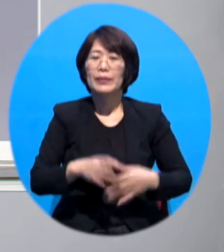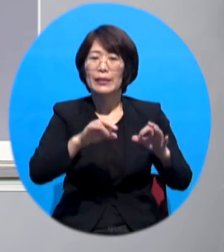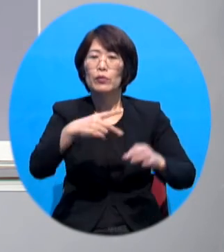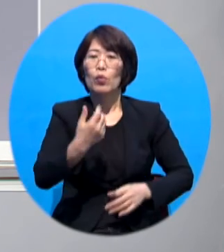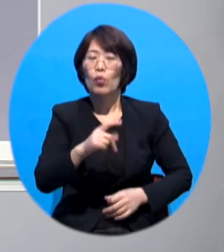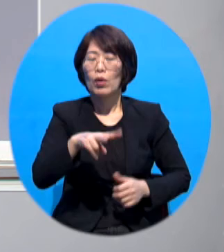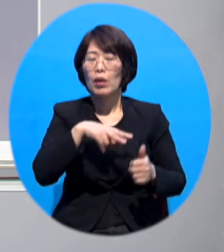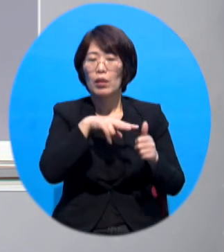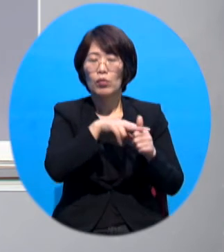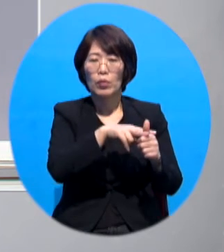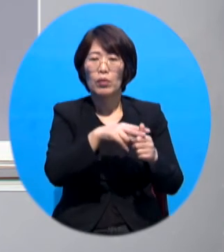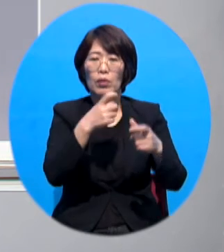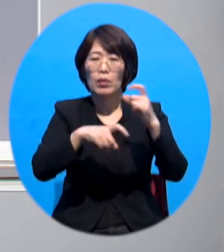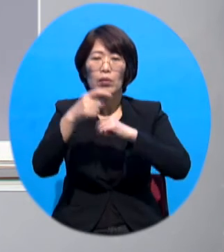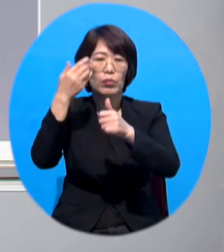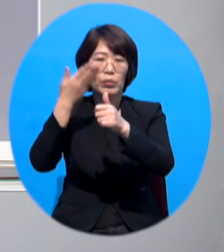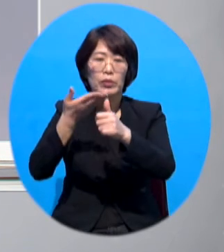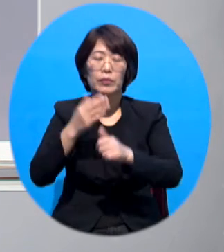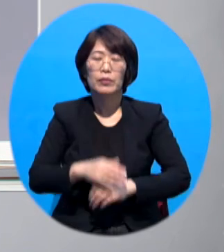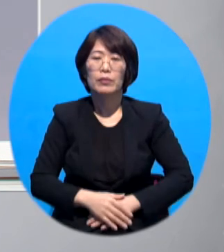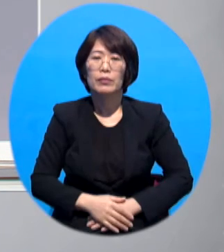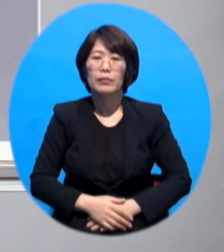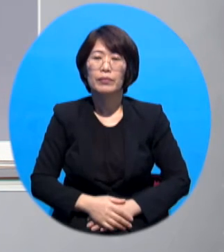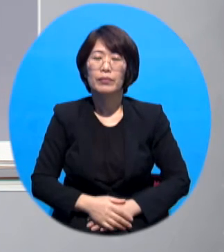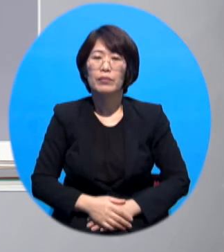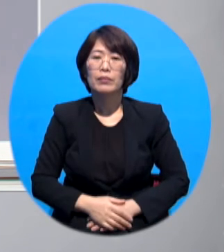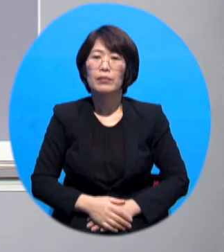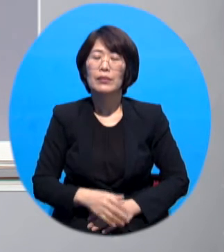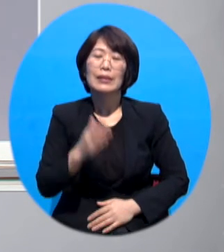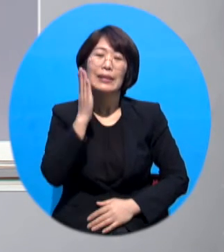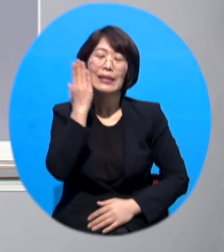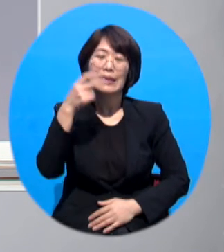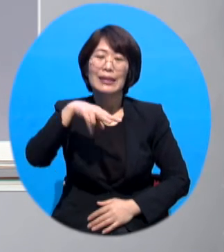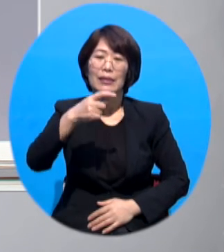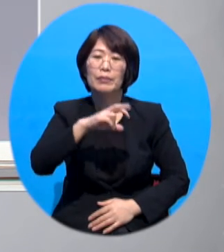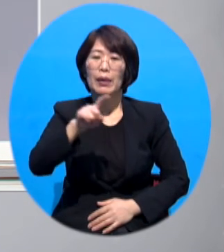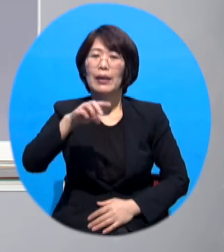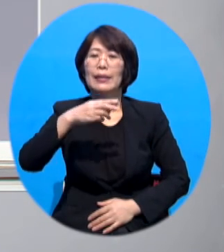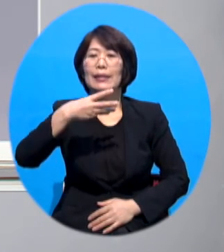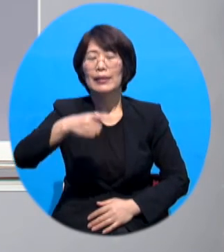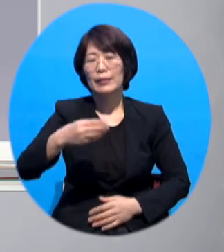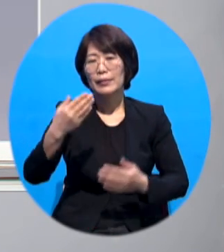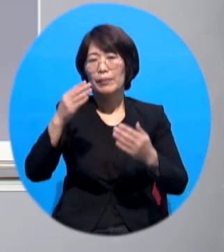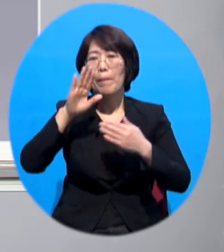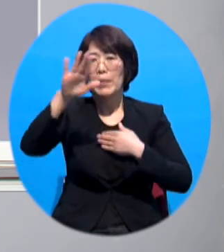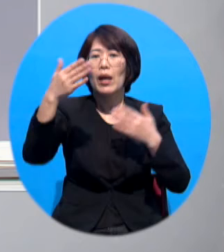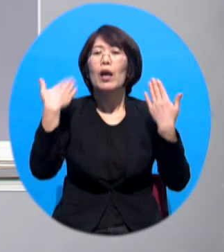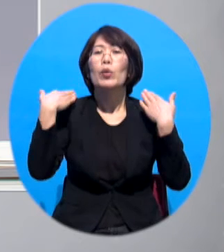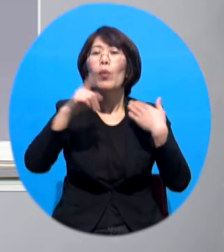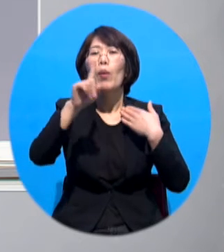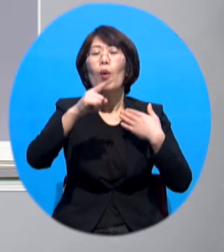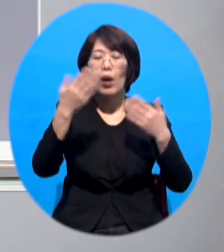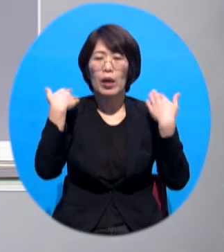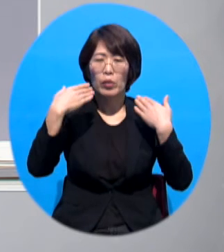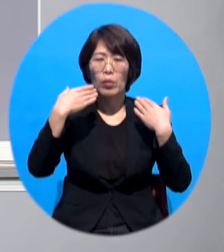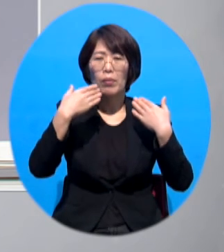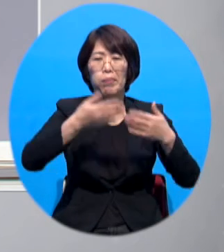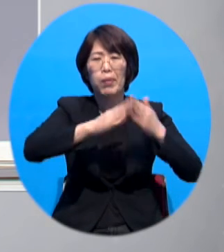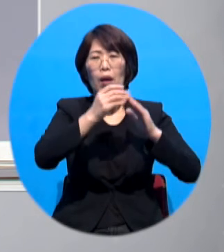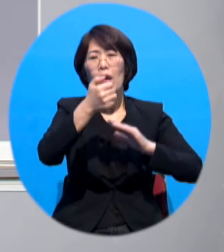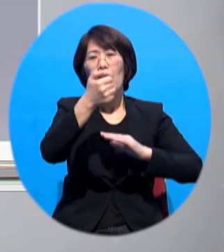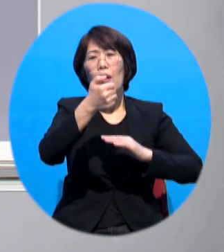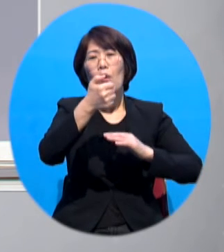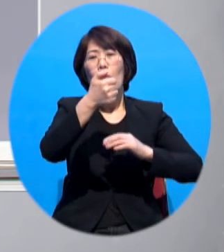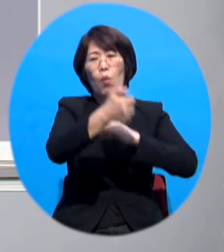보충 질문해 주십시오 30초 입니다 아 그린 스마트 미래학교 는요 50 년 이상 5건 템 건물을 재건축 하는